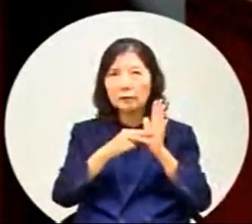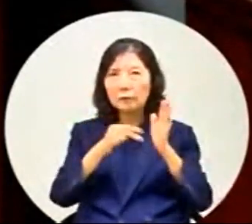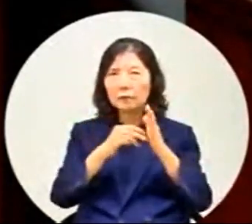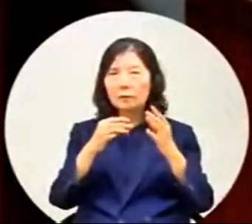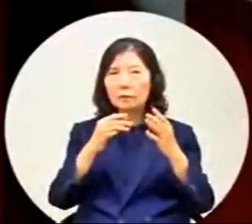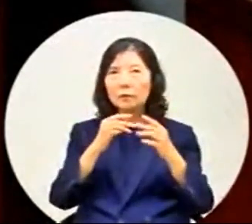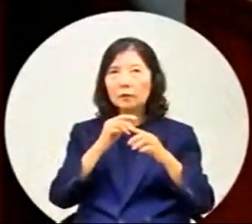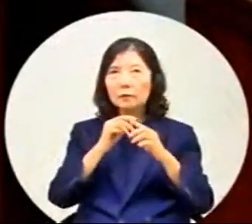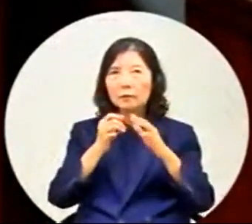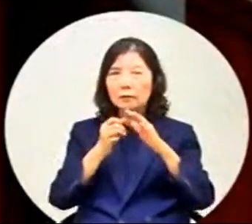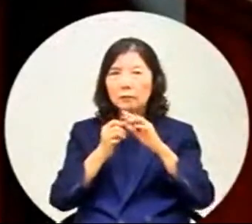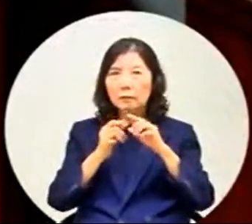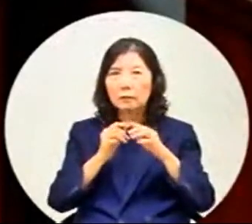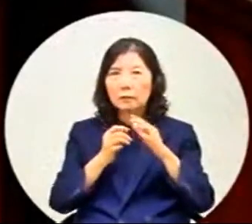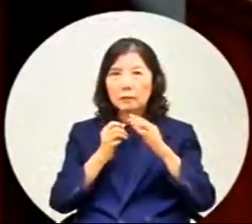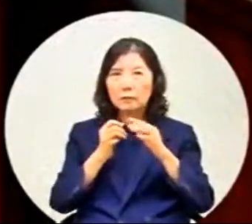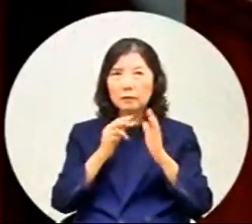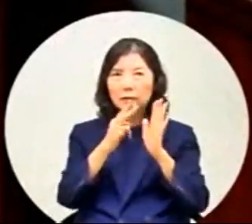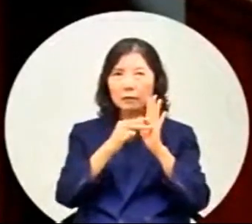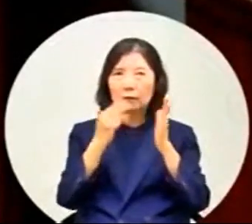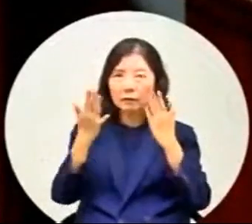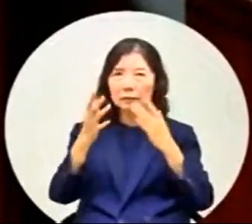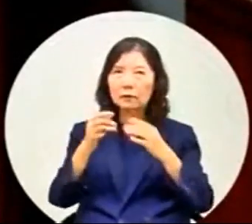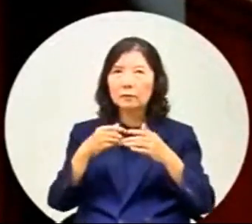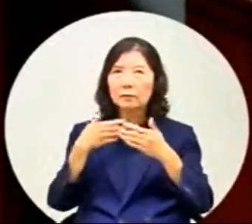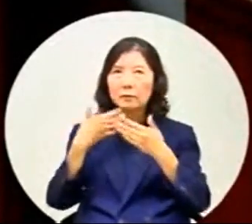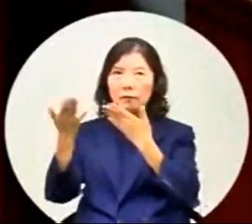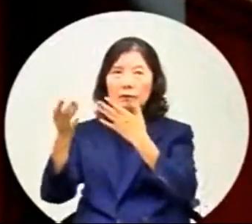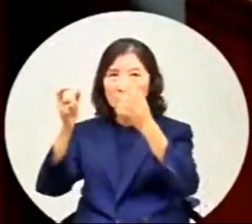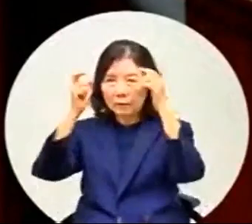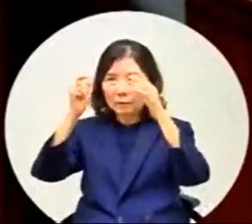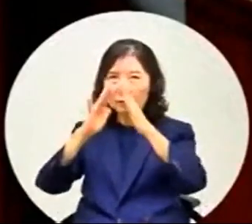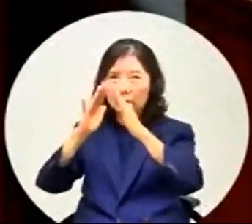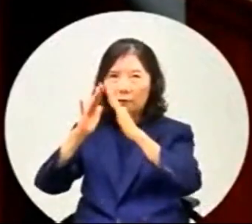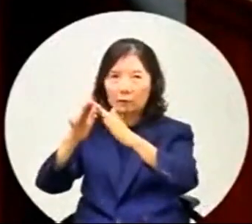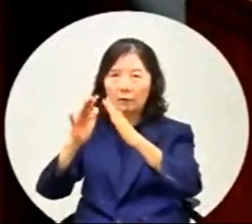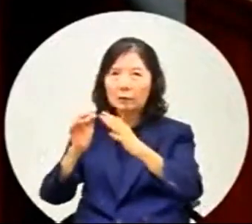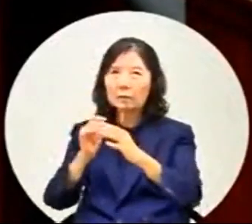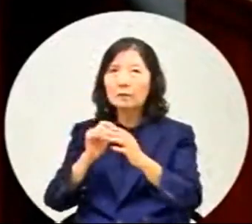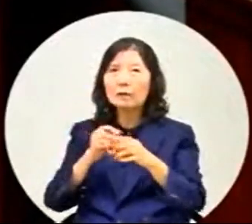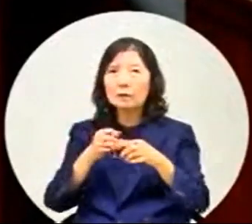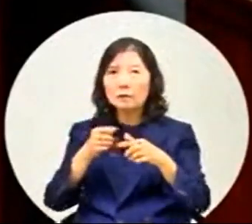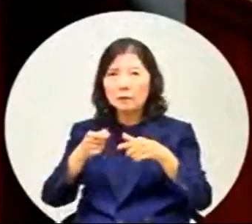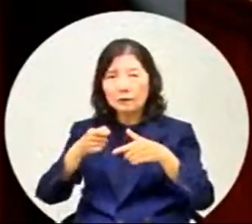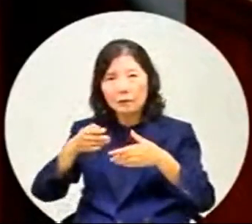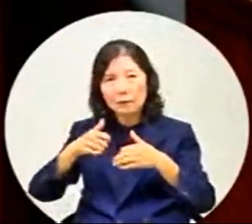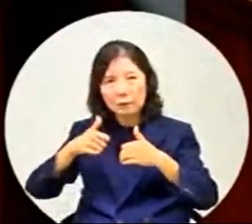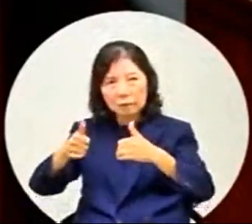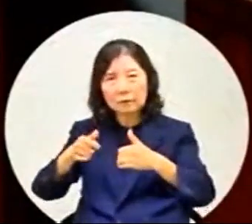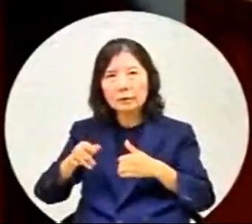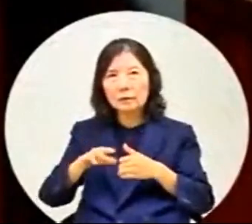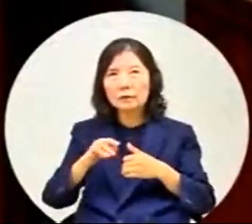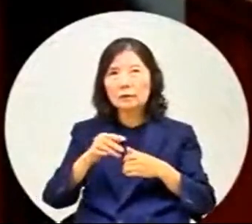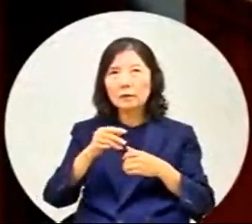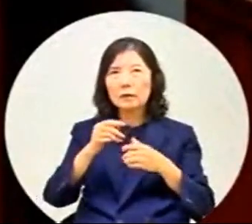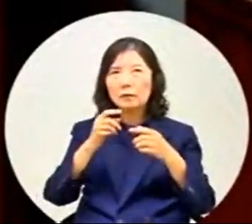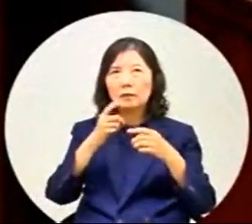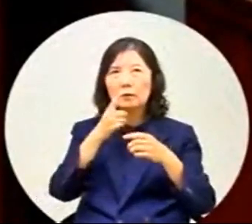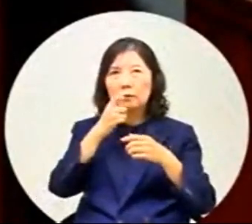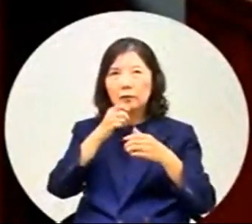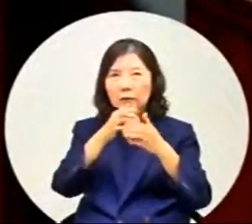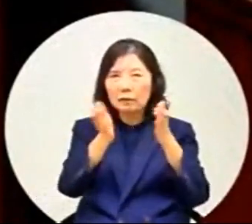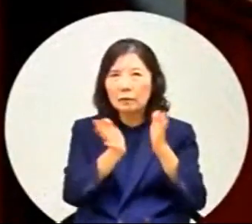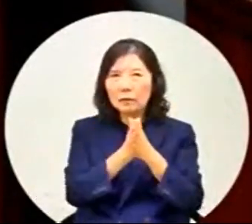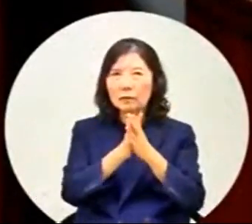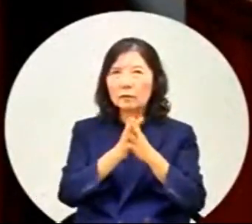高雄市一个公道。那我们听到绿营的人士啊，一直在那个污蔑我们的基层的